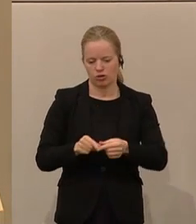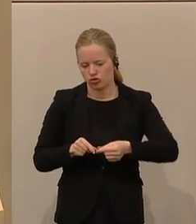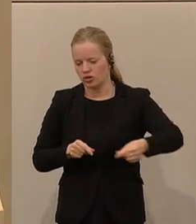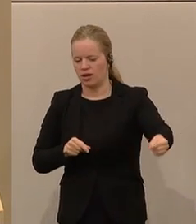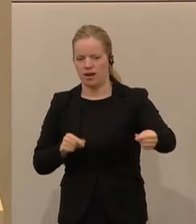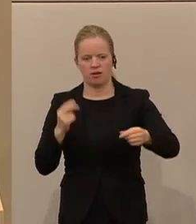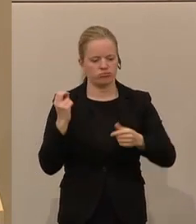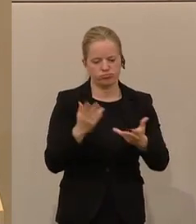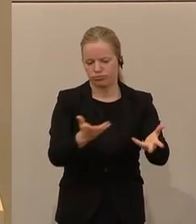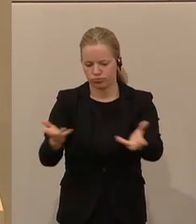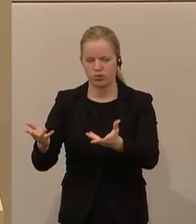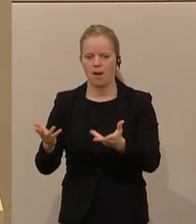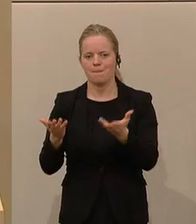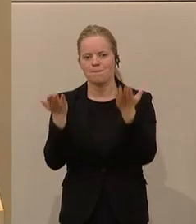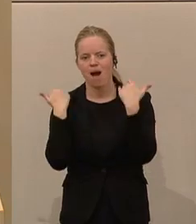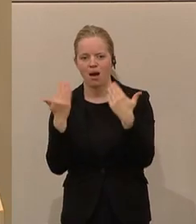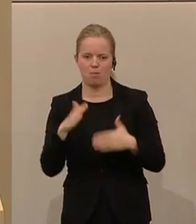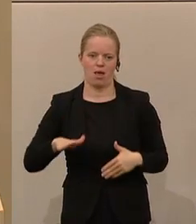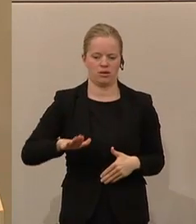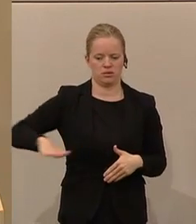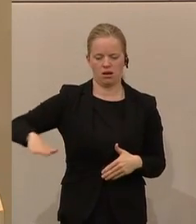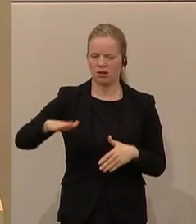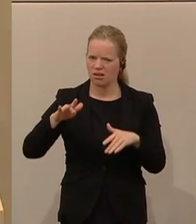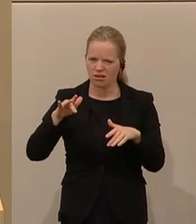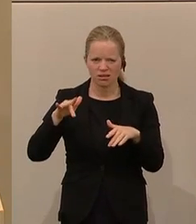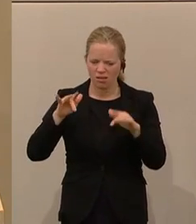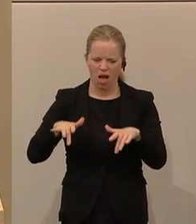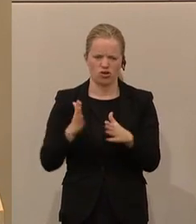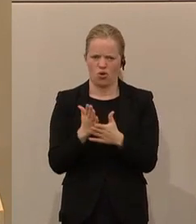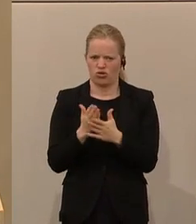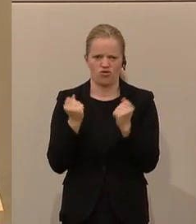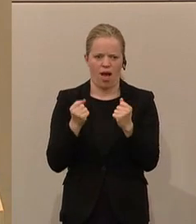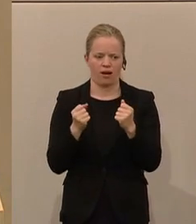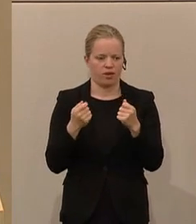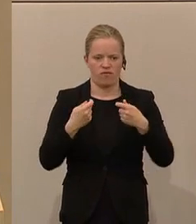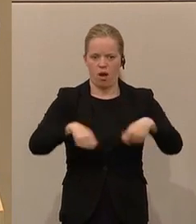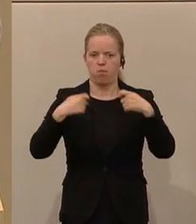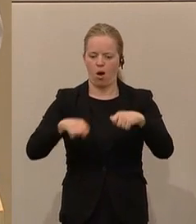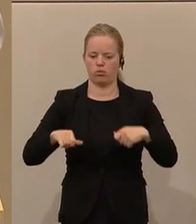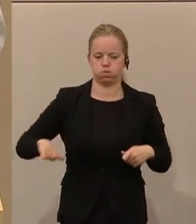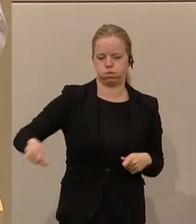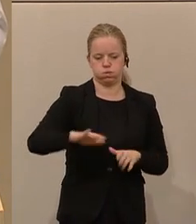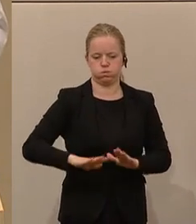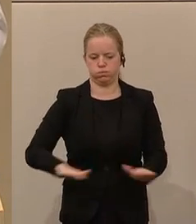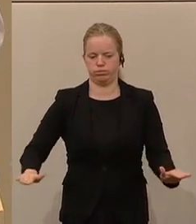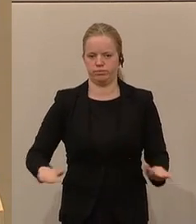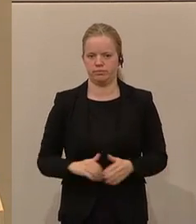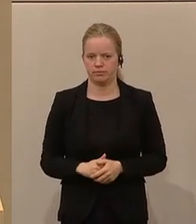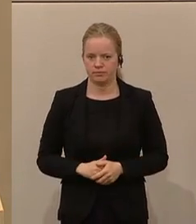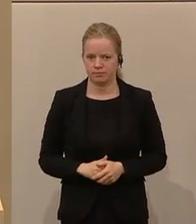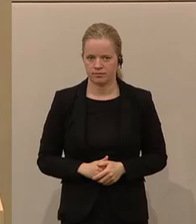Eisenbahnlinien und auch Parkplätze verbaut. Jeden Tag werden mehr